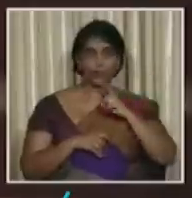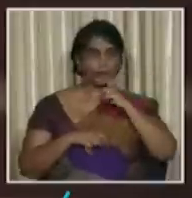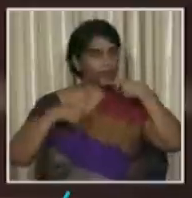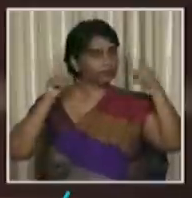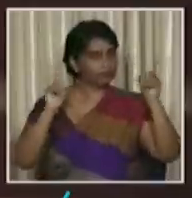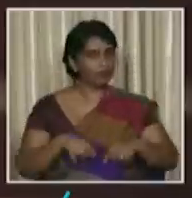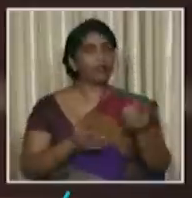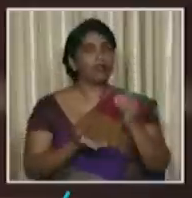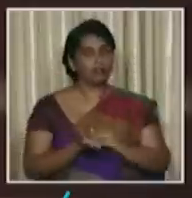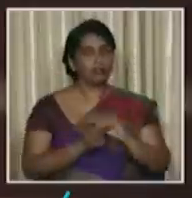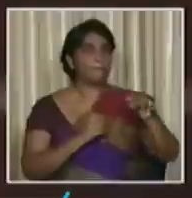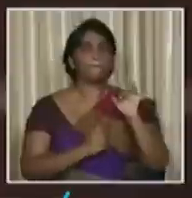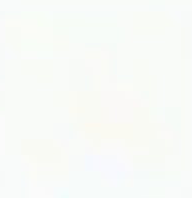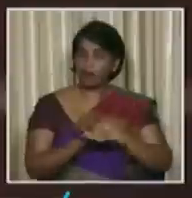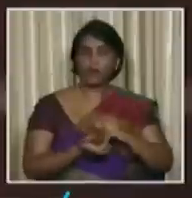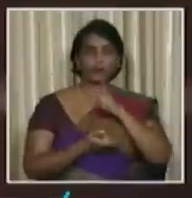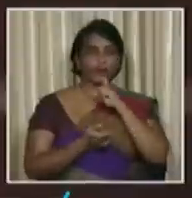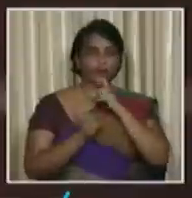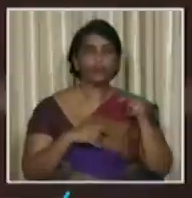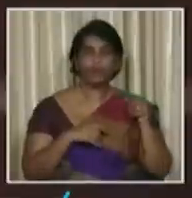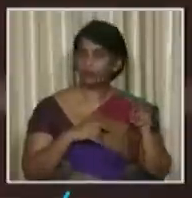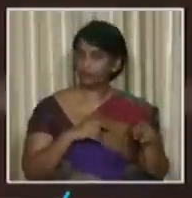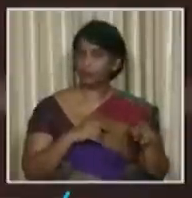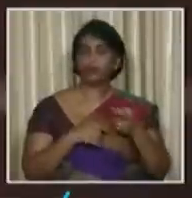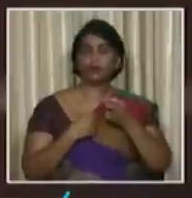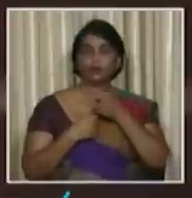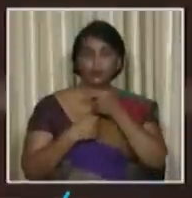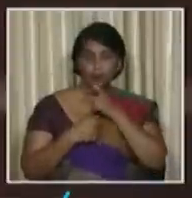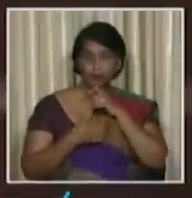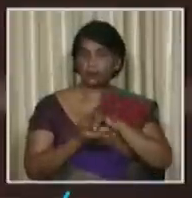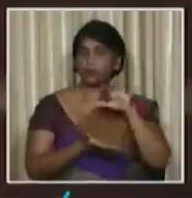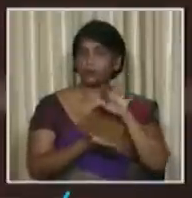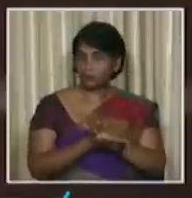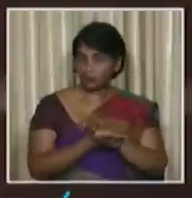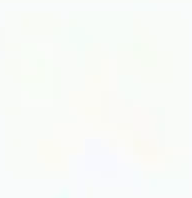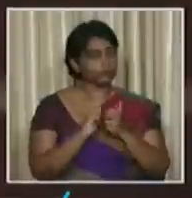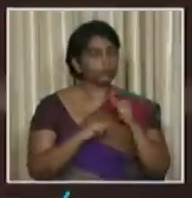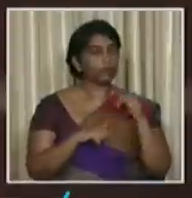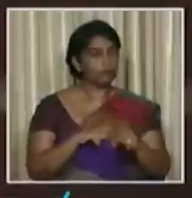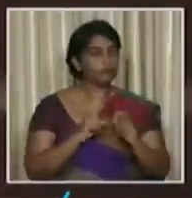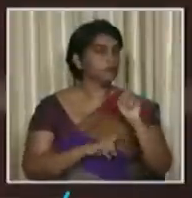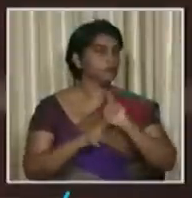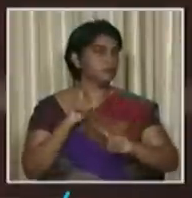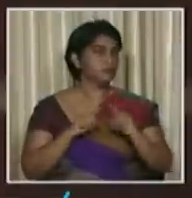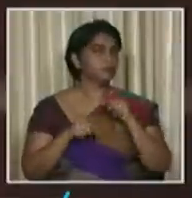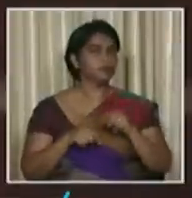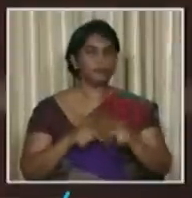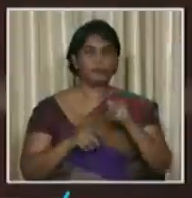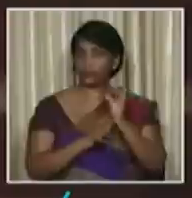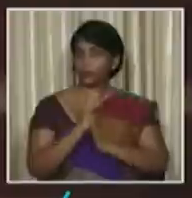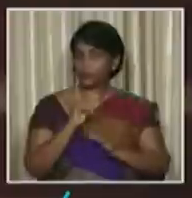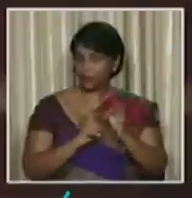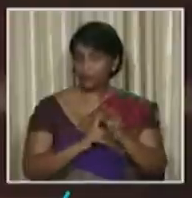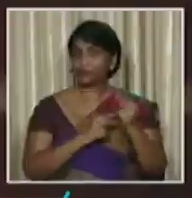කැඳෙව්වා. නැවතත් 15 වෙනි දිනට නඩුව නියම කරලා තියෙනවා. අධිකරණ තීන්දුවලට බලපාන ආකාරයට පාර්ලිමේන්තුවේ මහජන